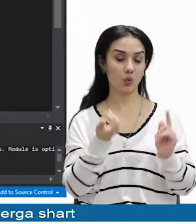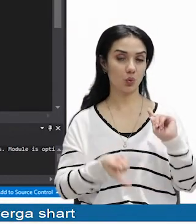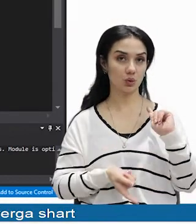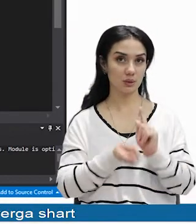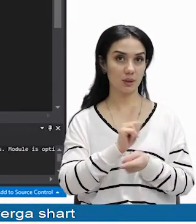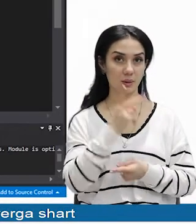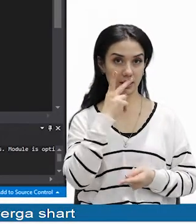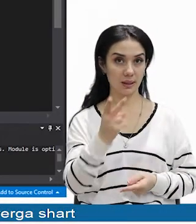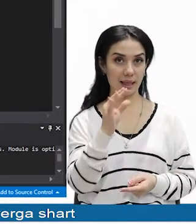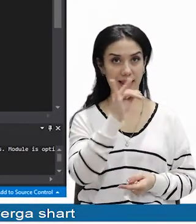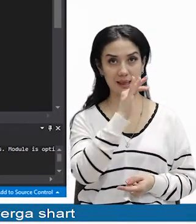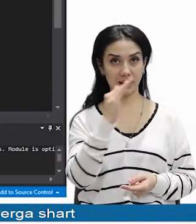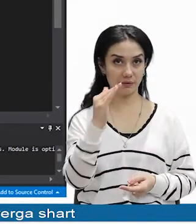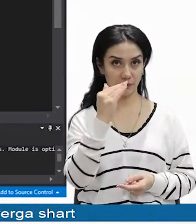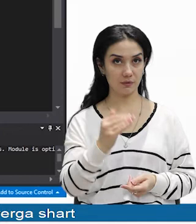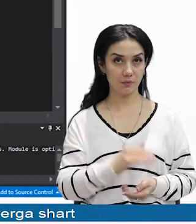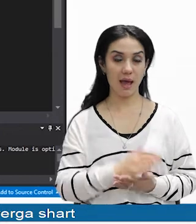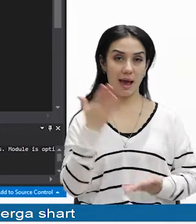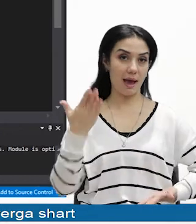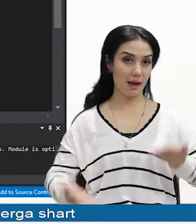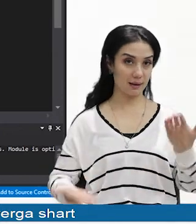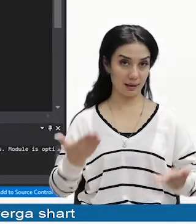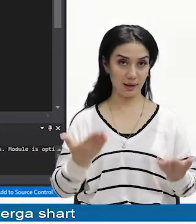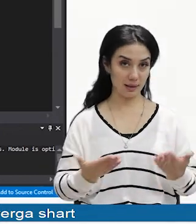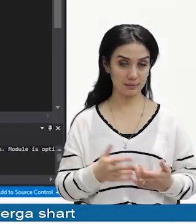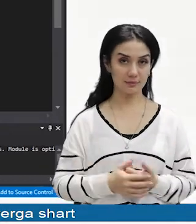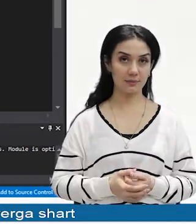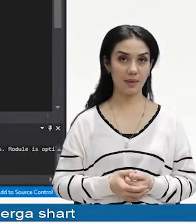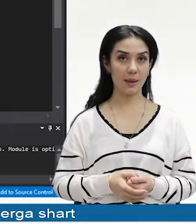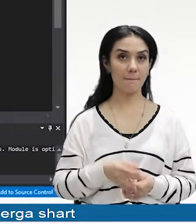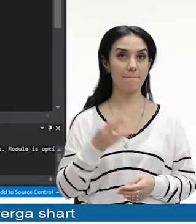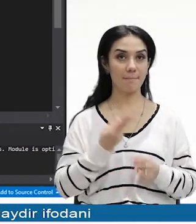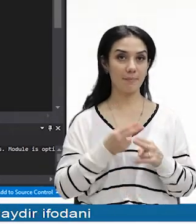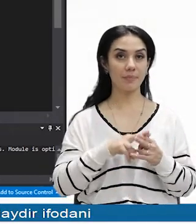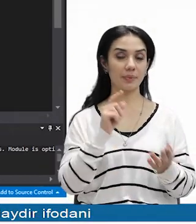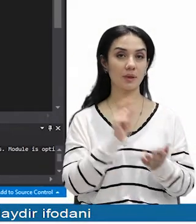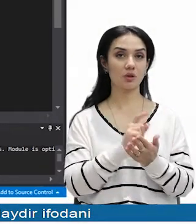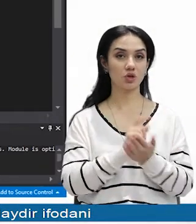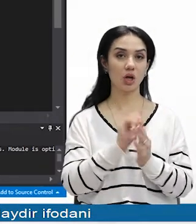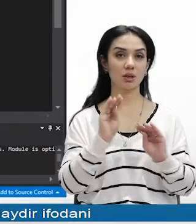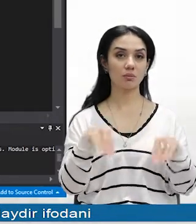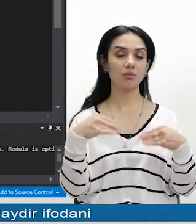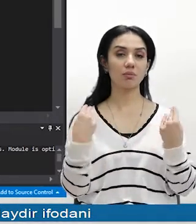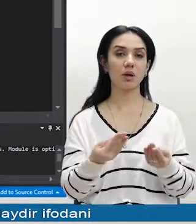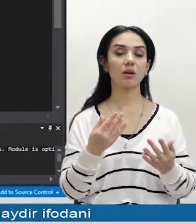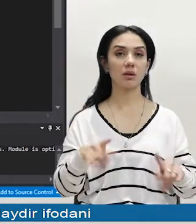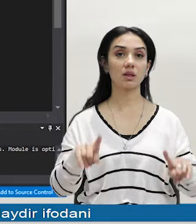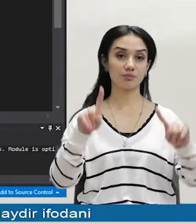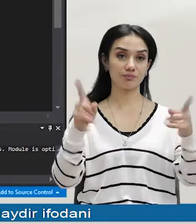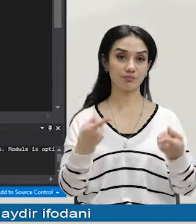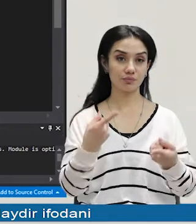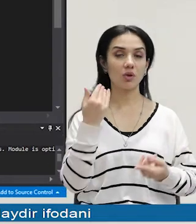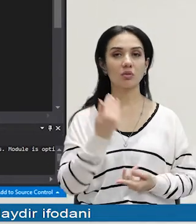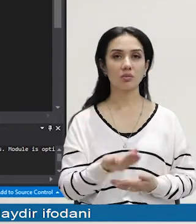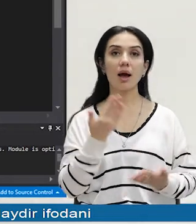Royal blue'ga o'zgaryapti. Mana if agar, xo'sh, bu yerga shart beriladi. Qals ichida shart, qanaqadir